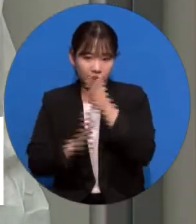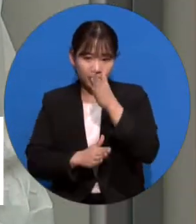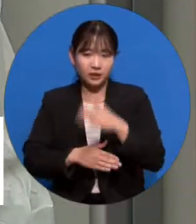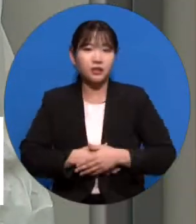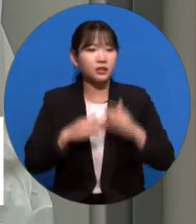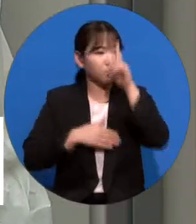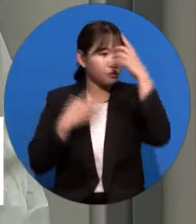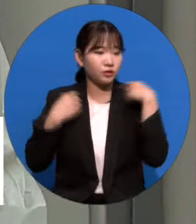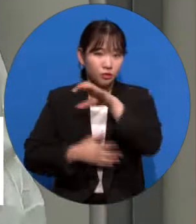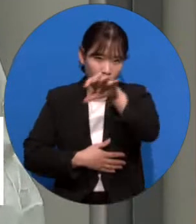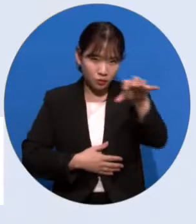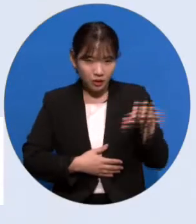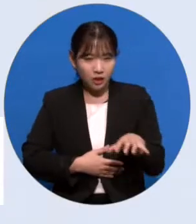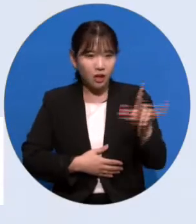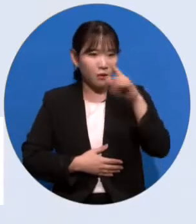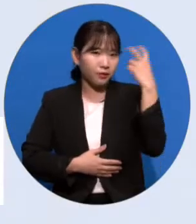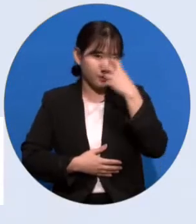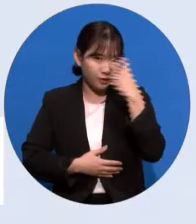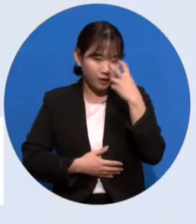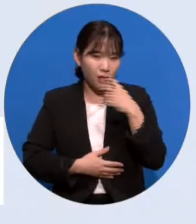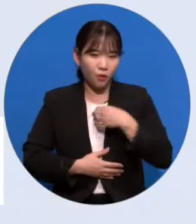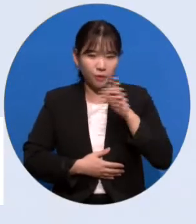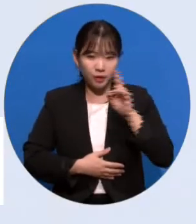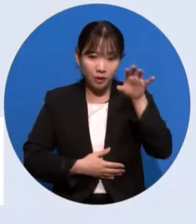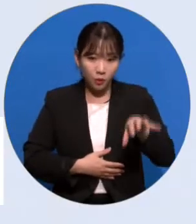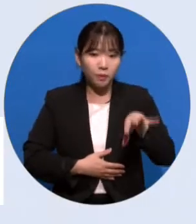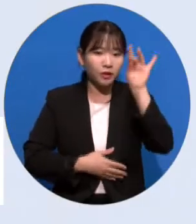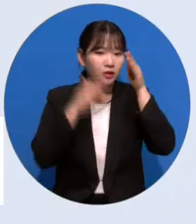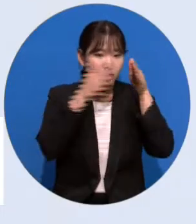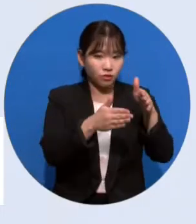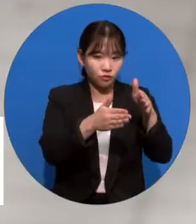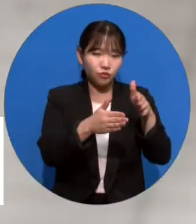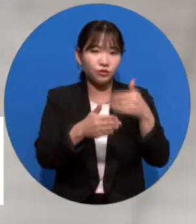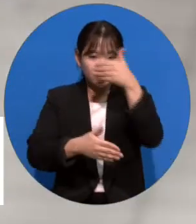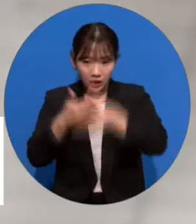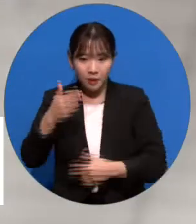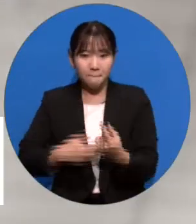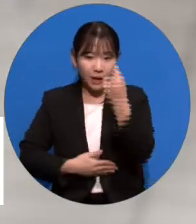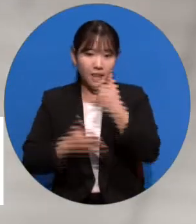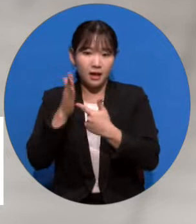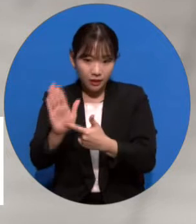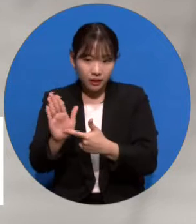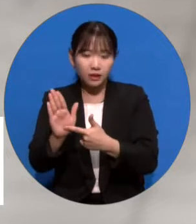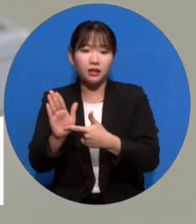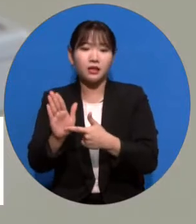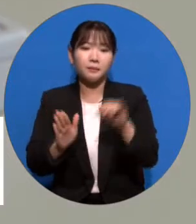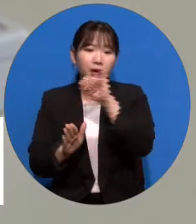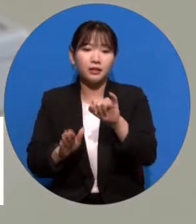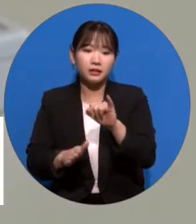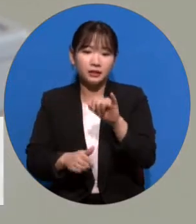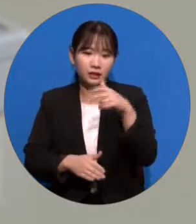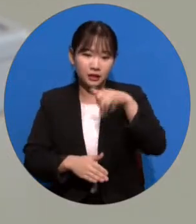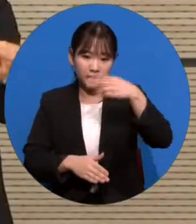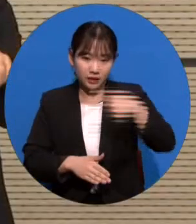정부는 이들 지역에서는 PCR 검사를 고위험군에 집중하고 나머지는 신속 항원 검사로 유도하기로